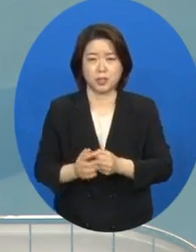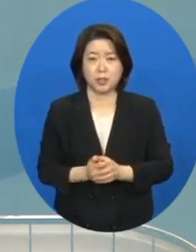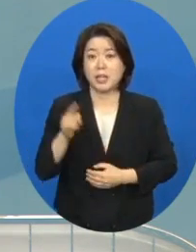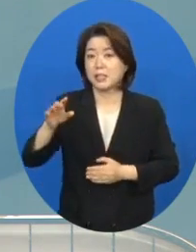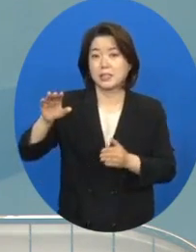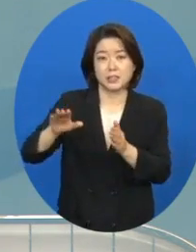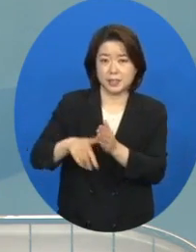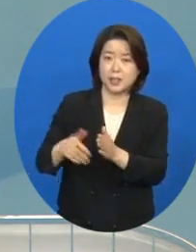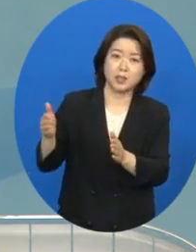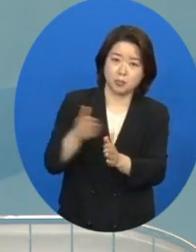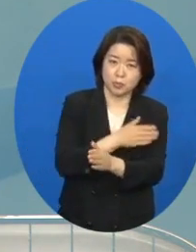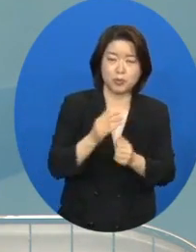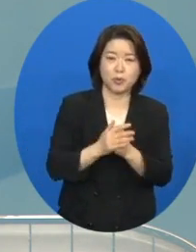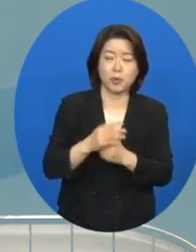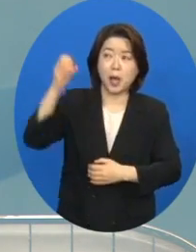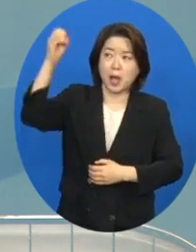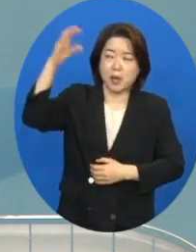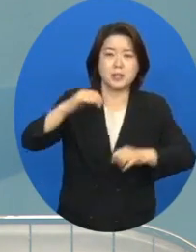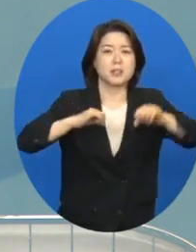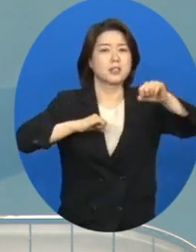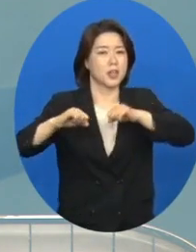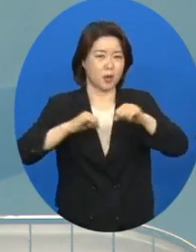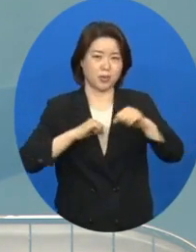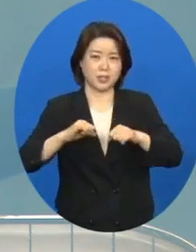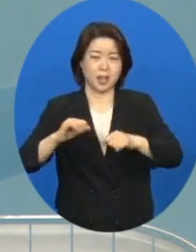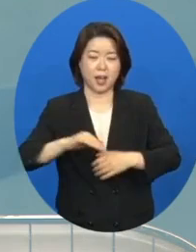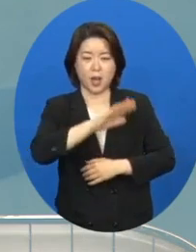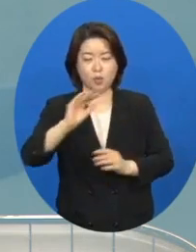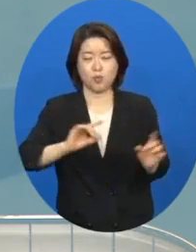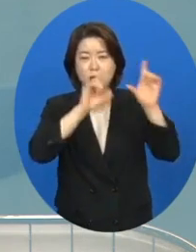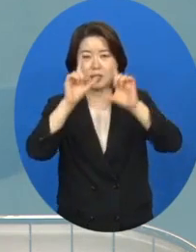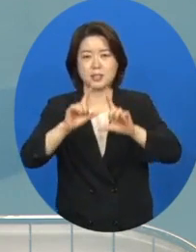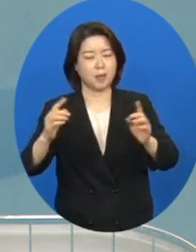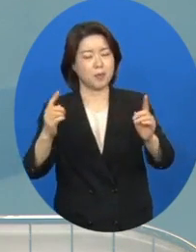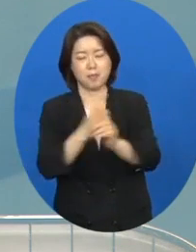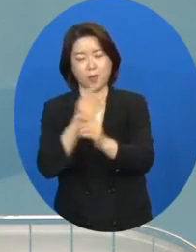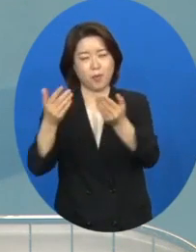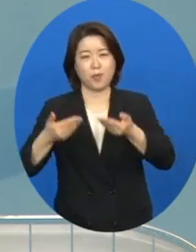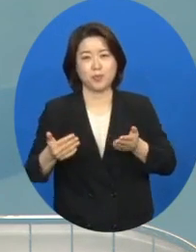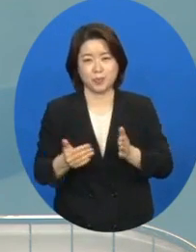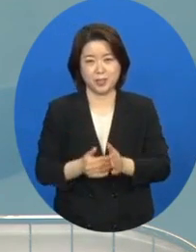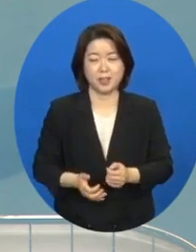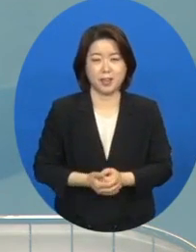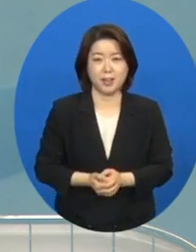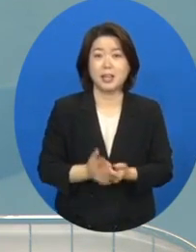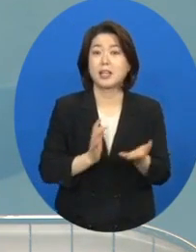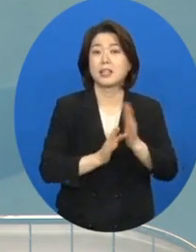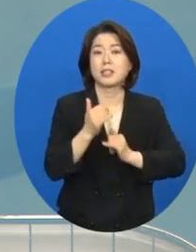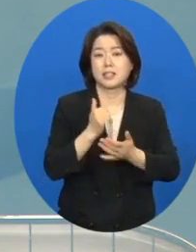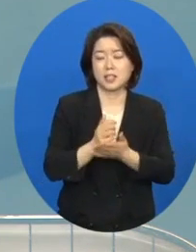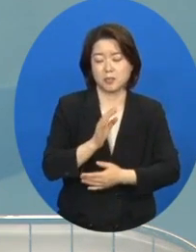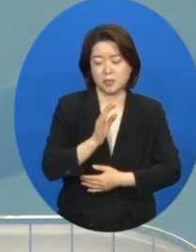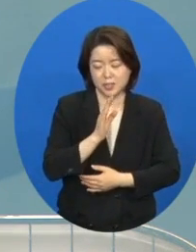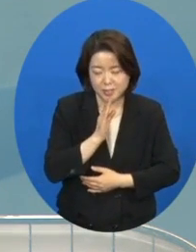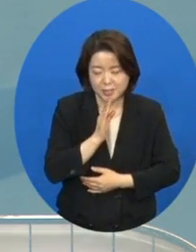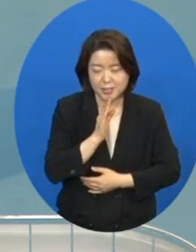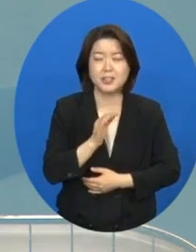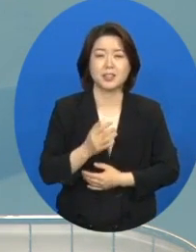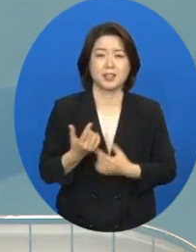그때부터 빛의 역사가 우리의 삶을 뒤집어 놓기 시작해요. 예수님은 실제이신